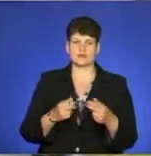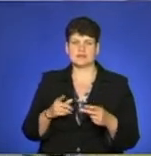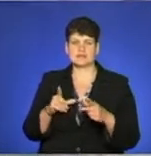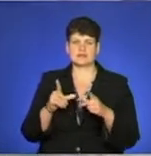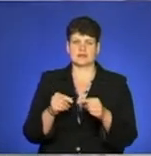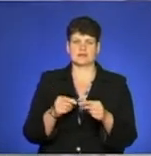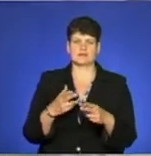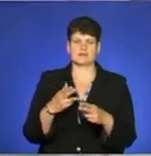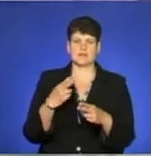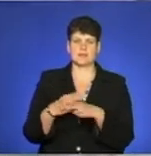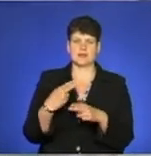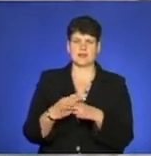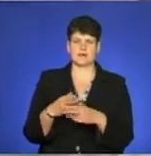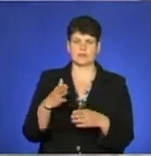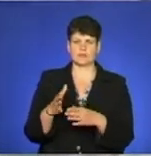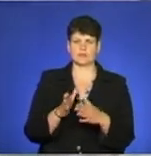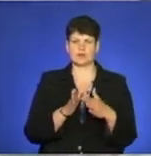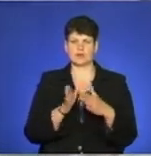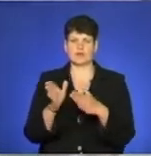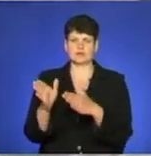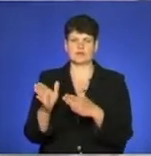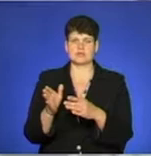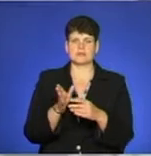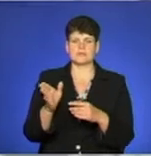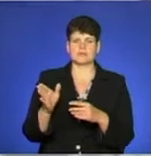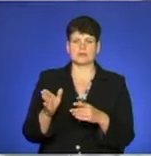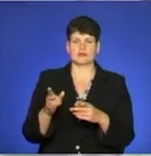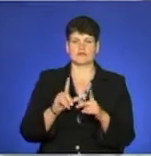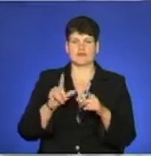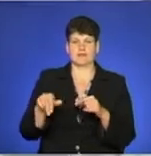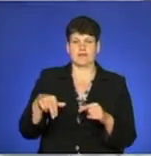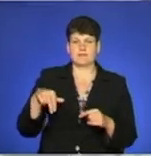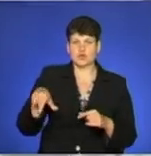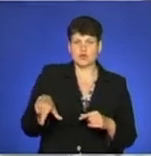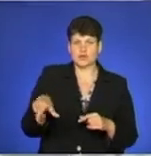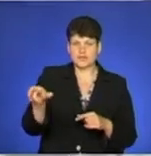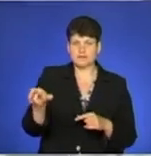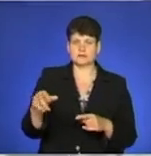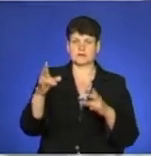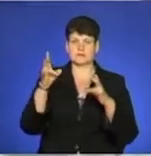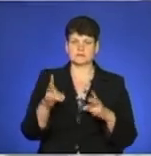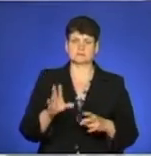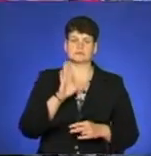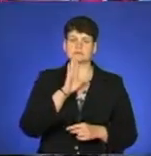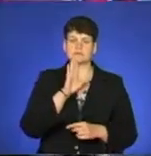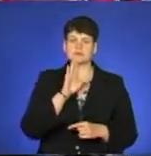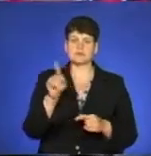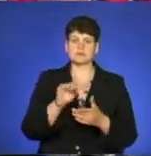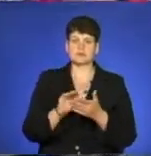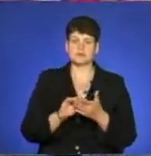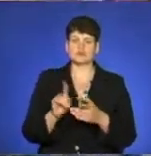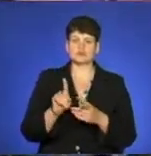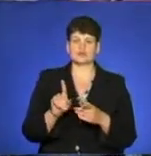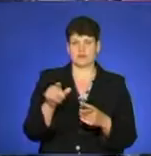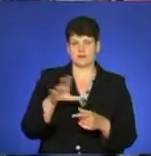огорожу. Протаранивши її, виїхав на пішохідну частину та травмував перехожу. Також на сайті Нацполіції зазначено, що водій на момент